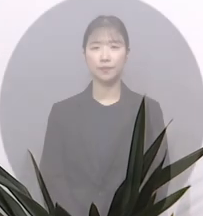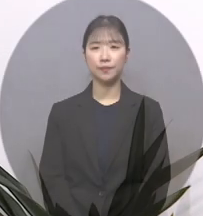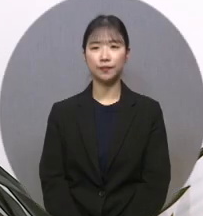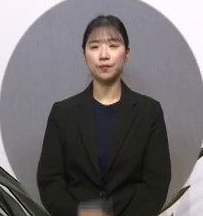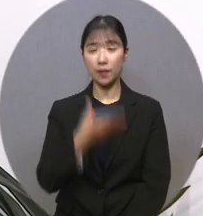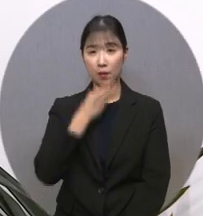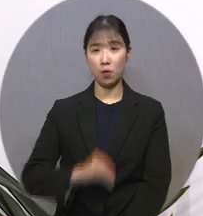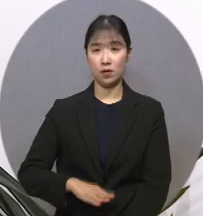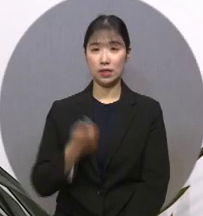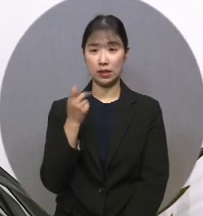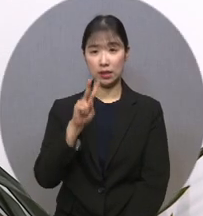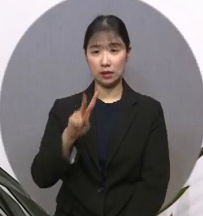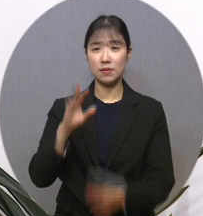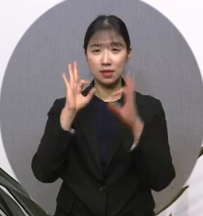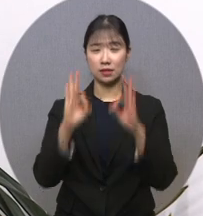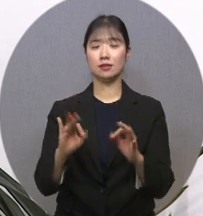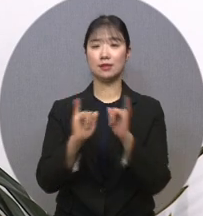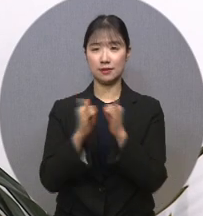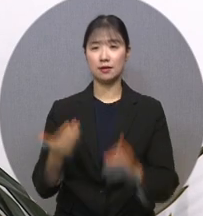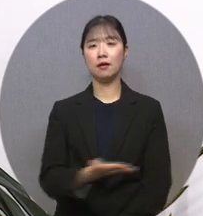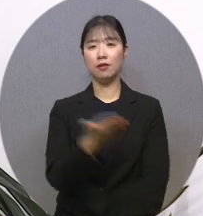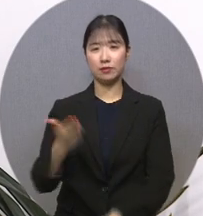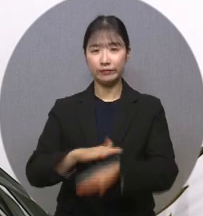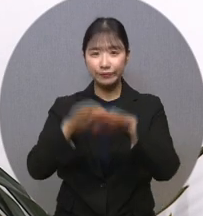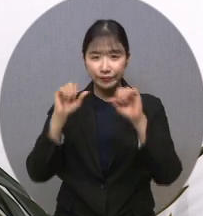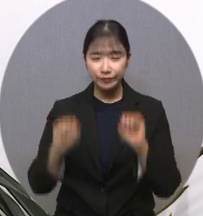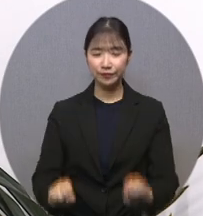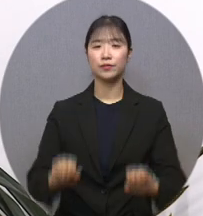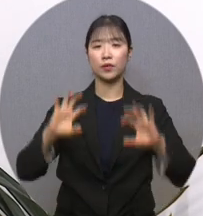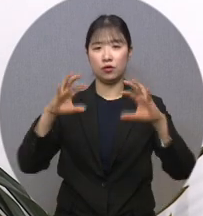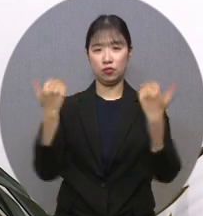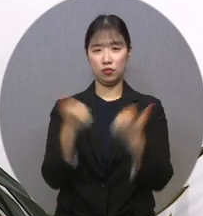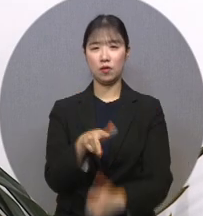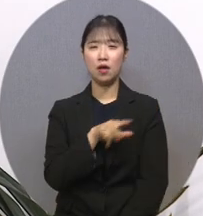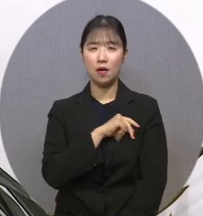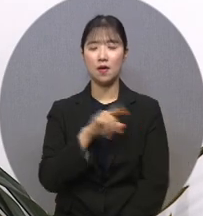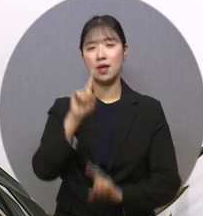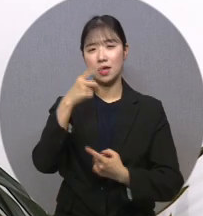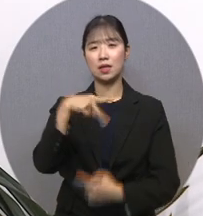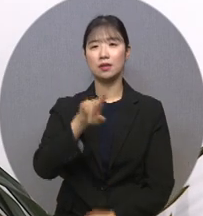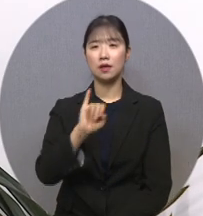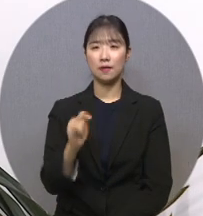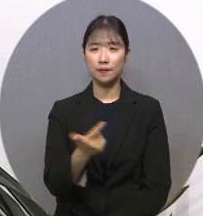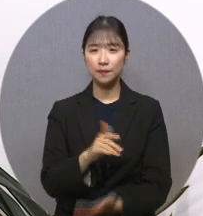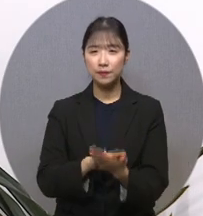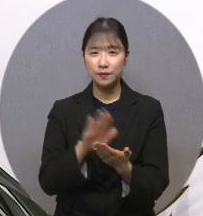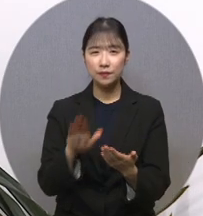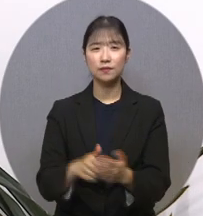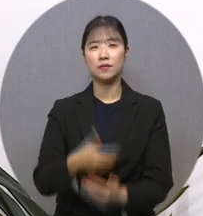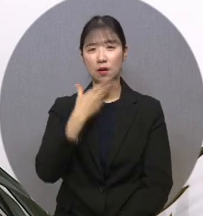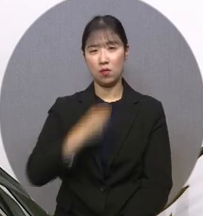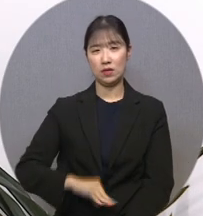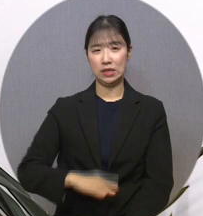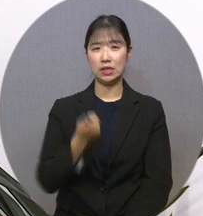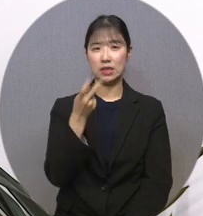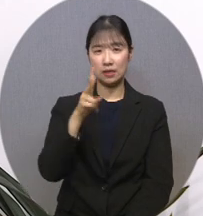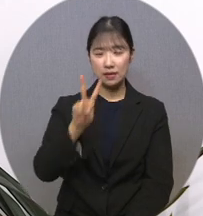복지TV 시청자 여러분 안녕하십니까. 국회의원 이상민입니다. 복지TV에